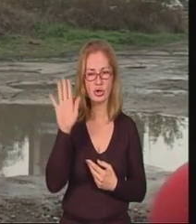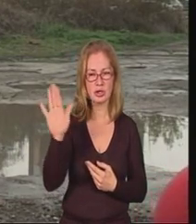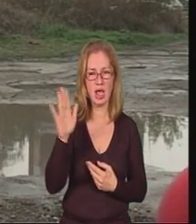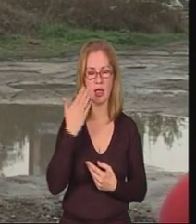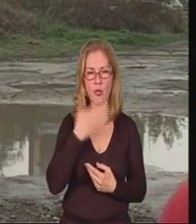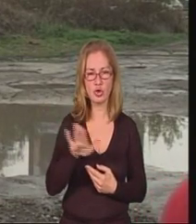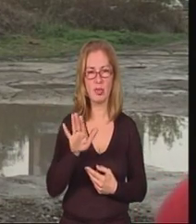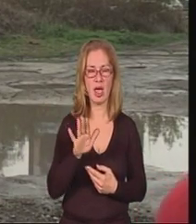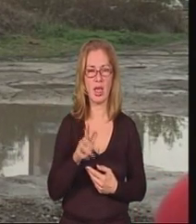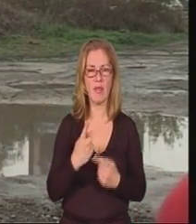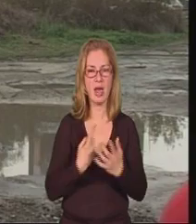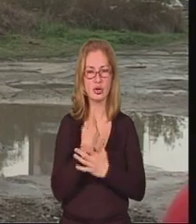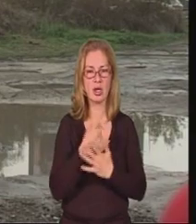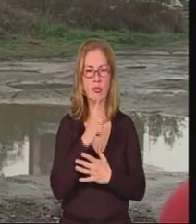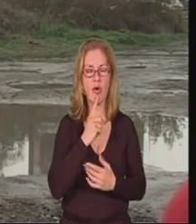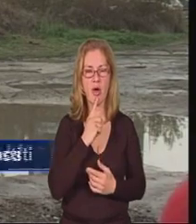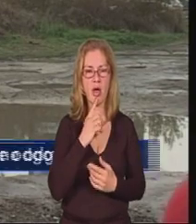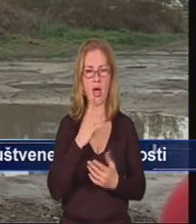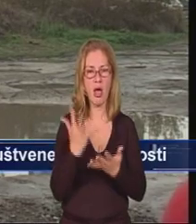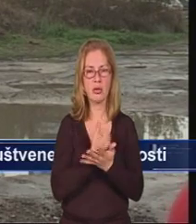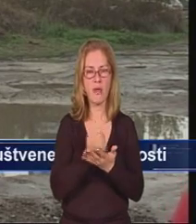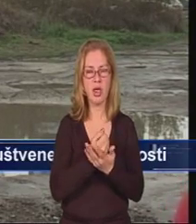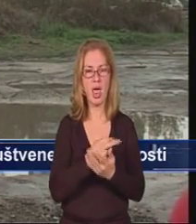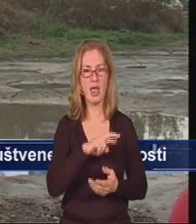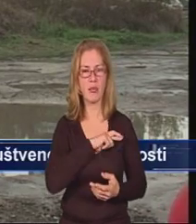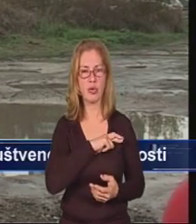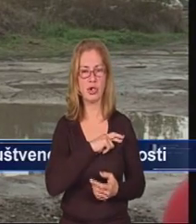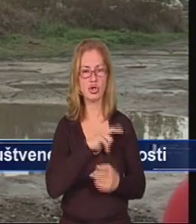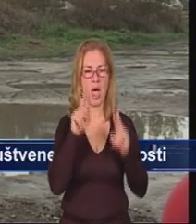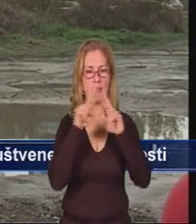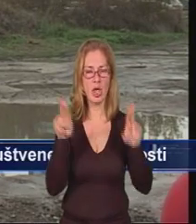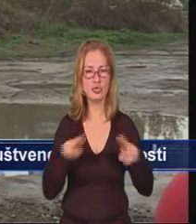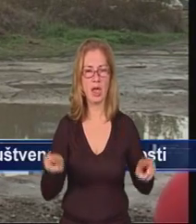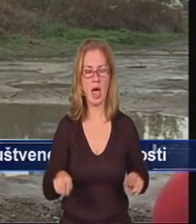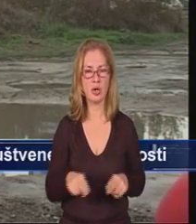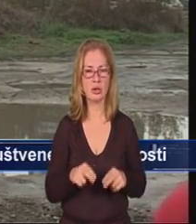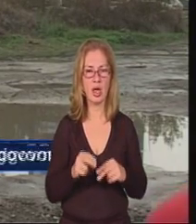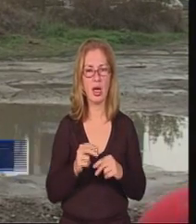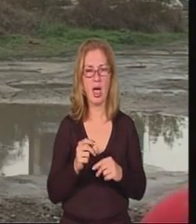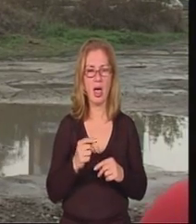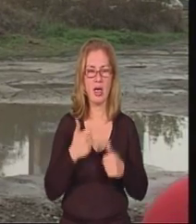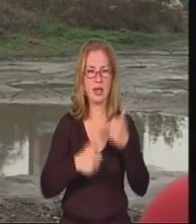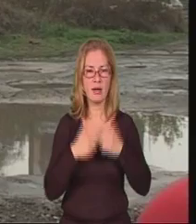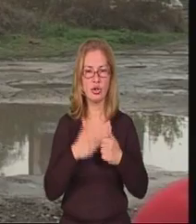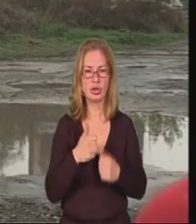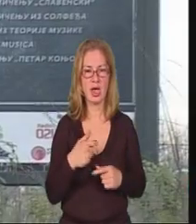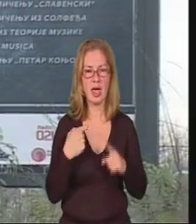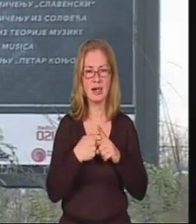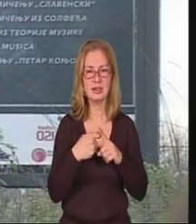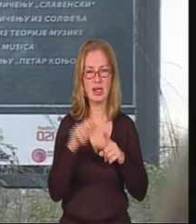rezultatima koje je ona postizala pre svega na republičkim i međunarodnim takmičenjima u oblasti